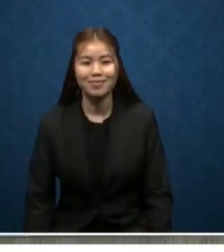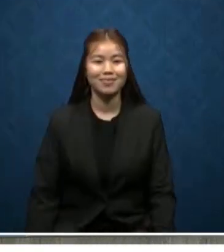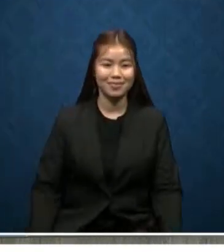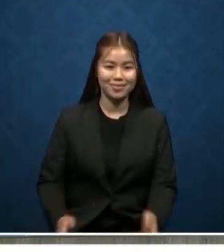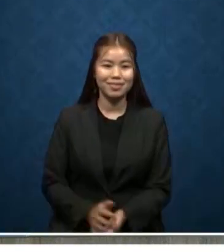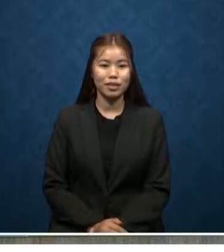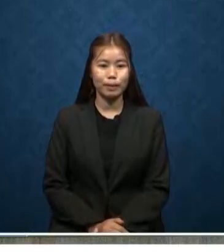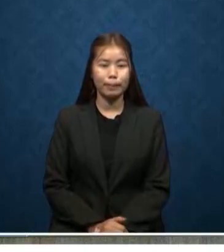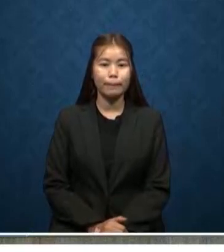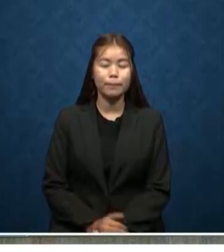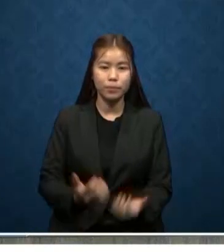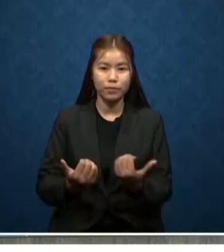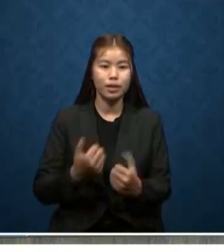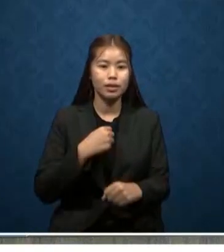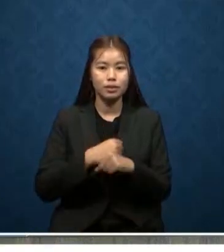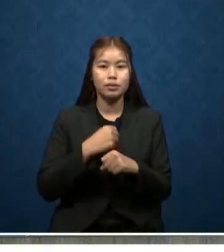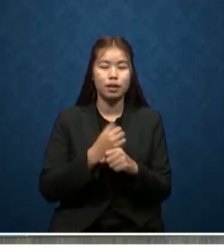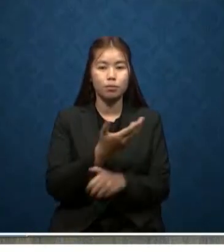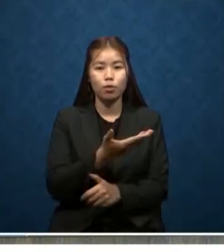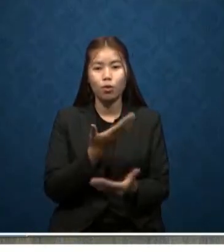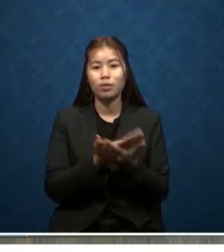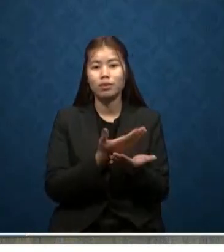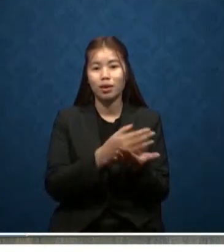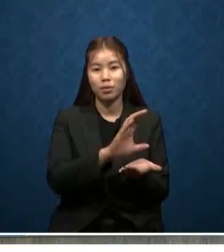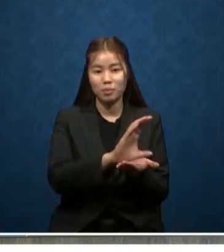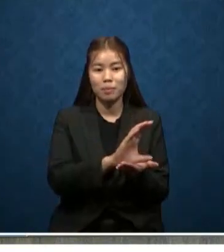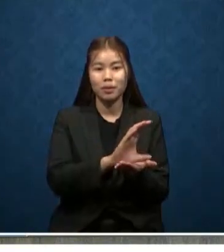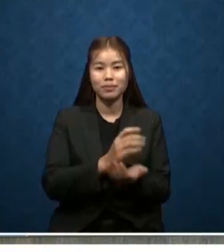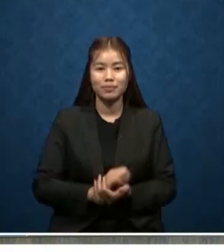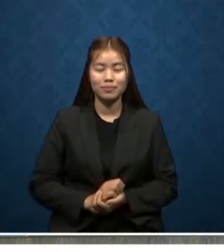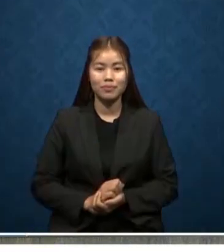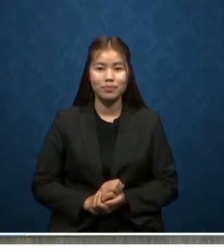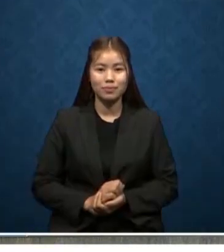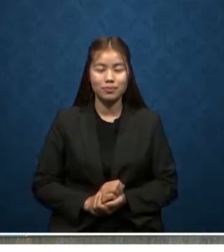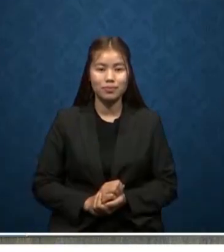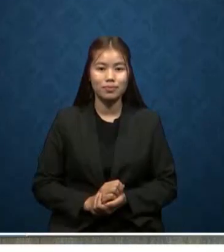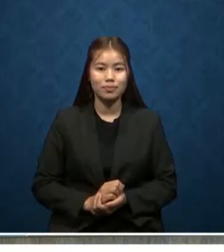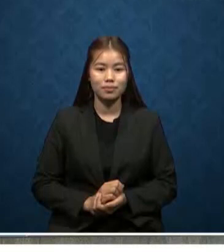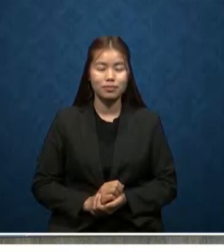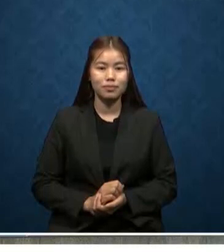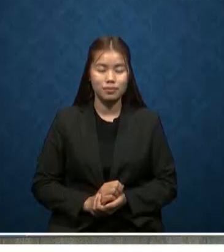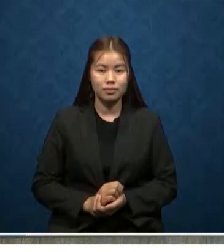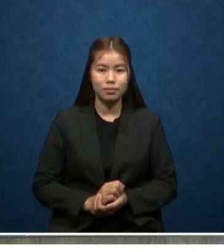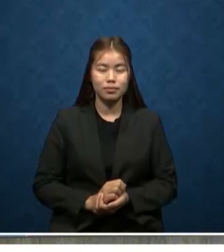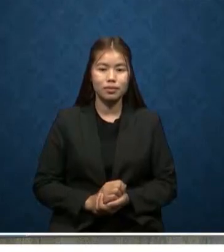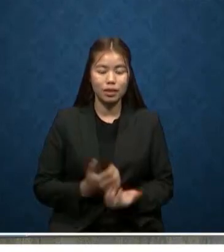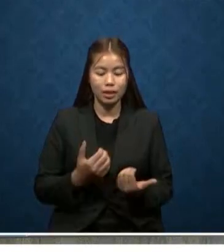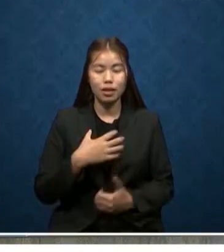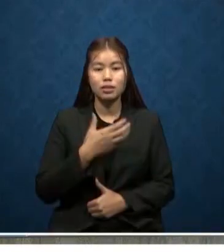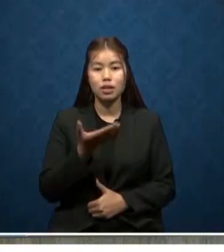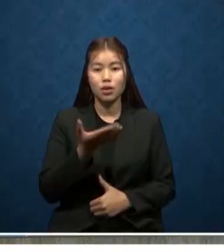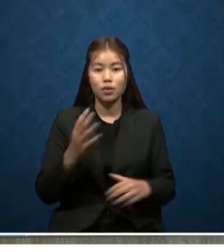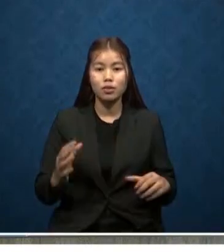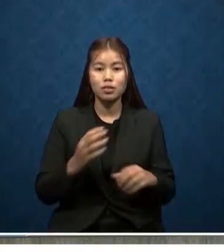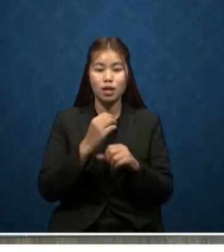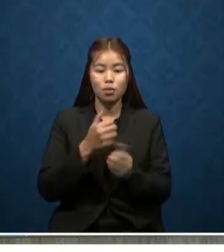ครับของการทำคำของบประมาณนะครับผมก็จะขออนุญาตสรุป